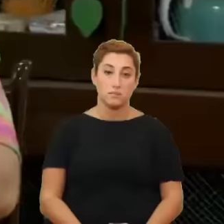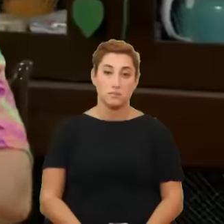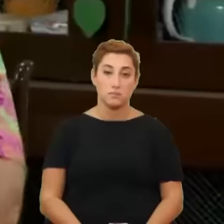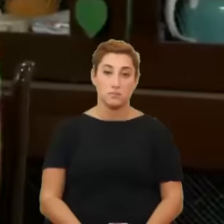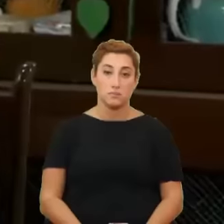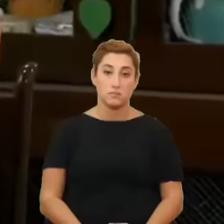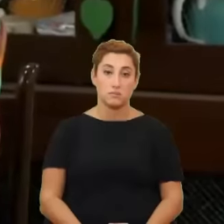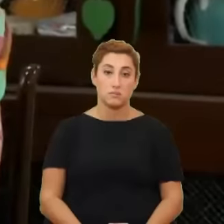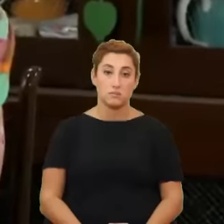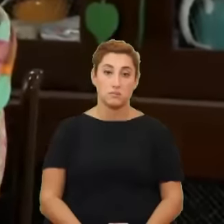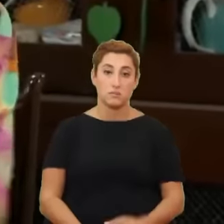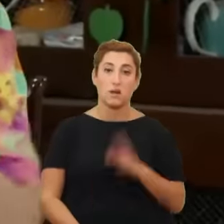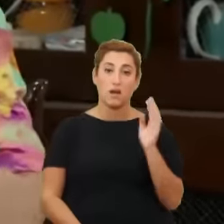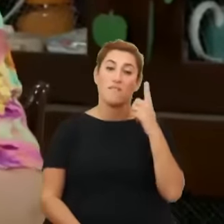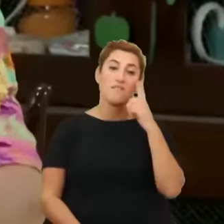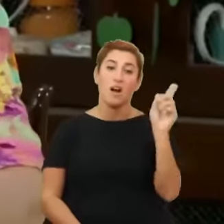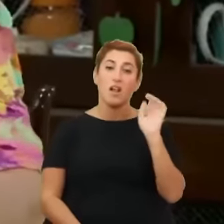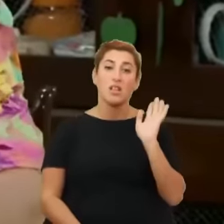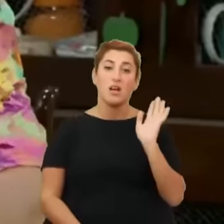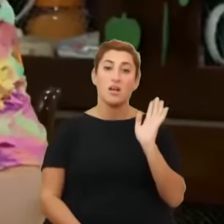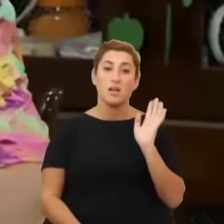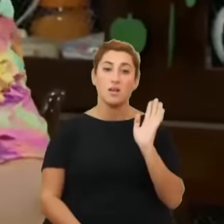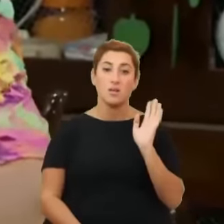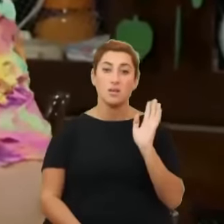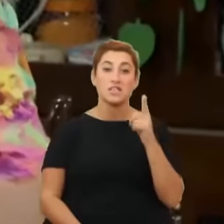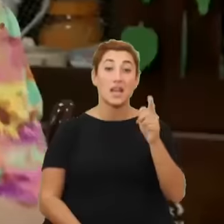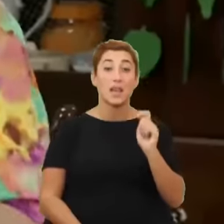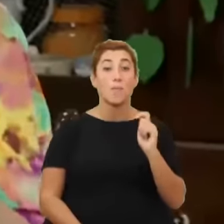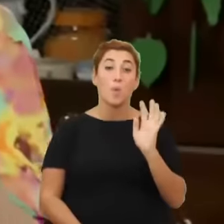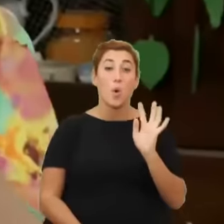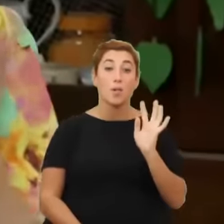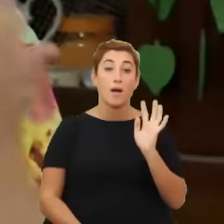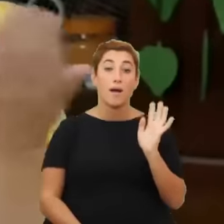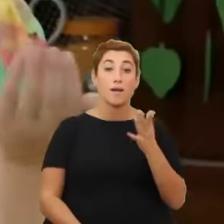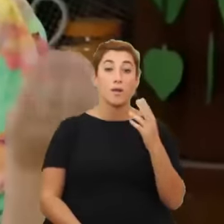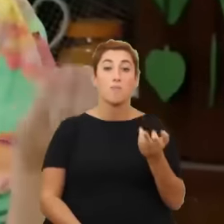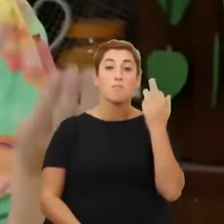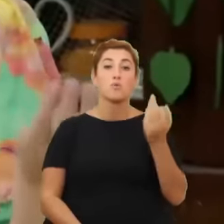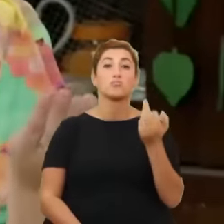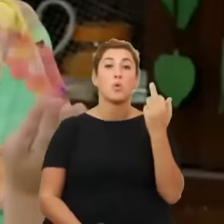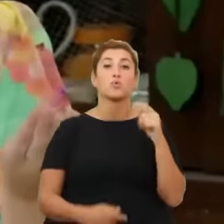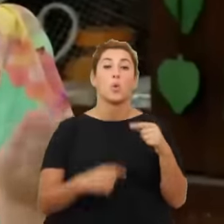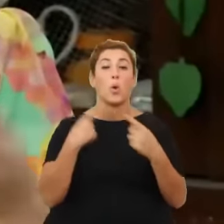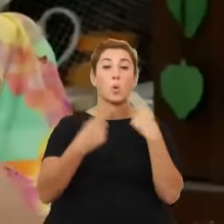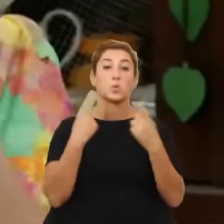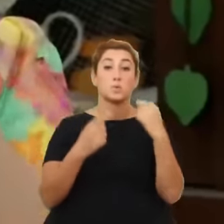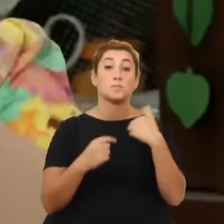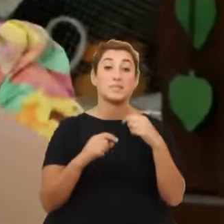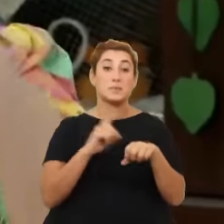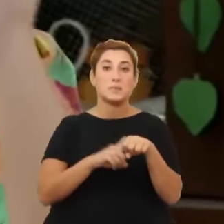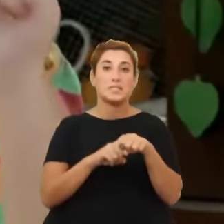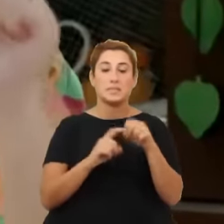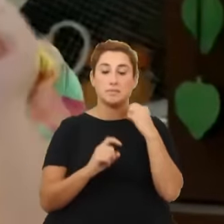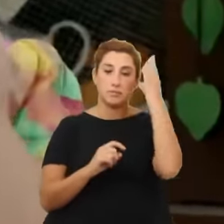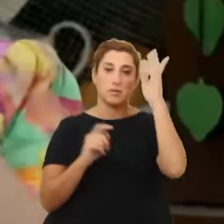Hay Allah. Hay vallahi billah. Şey yapıyorlar. Boş yere boş yere böyle konuşup konuşup benim bütün